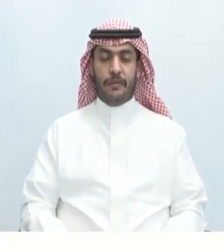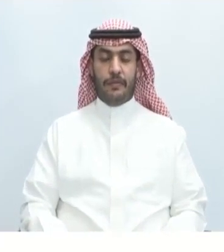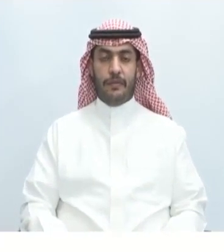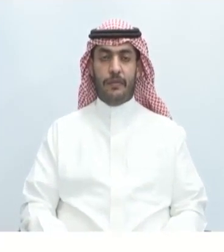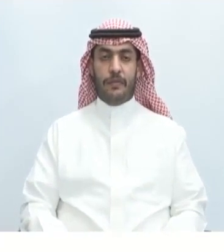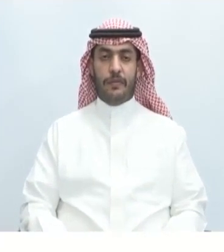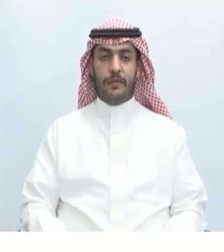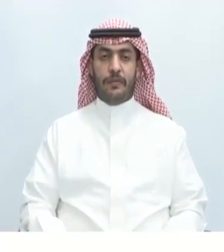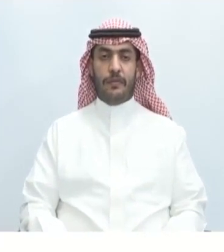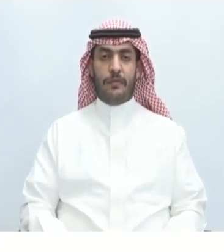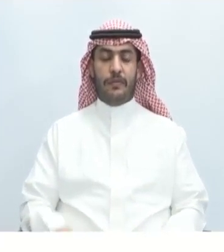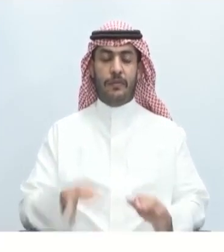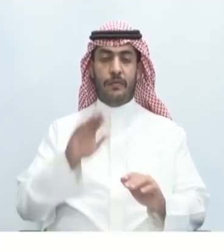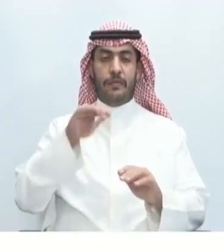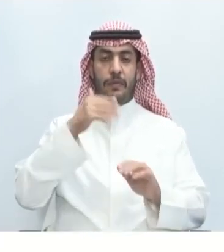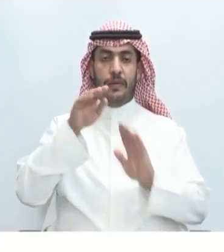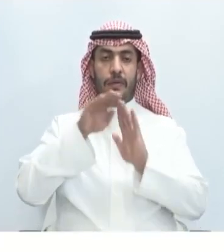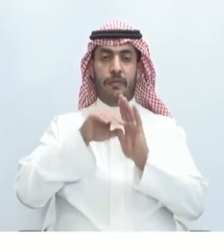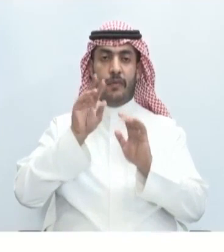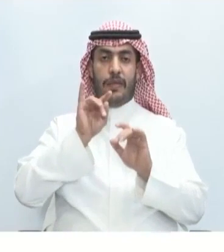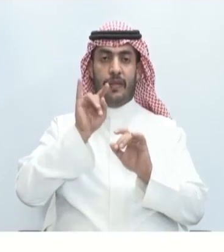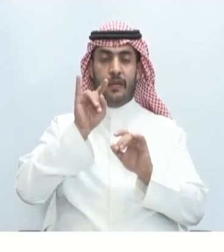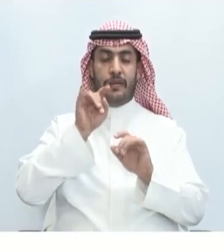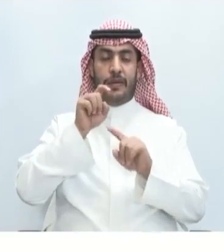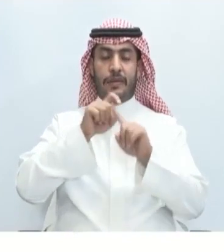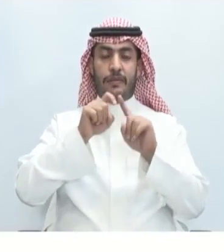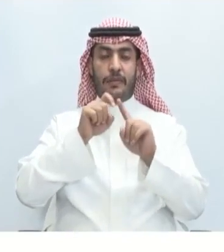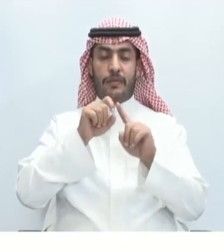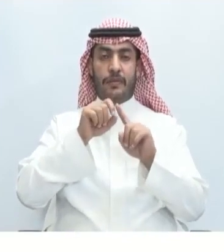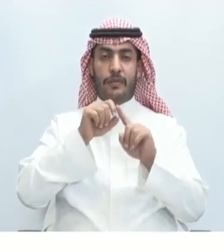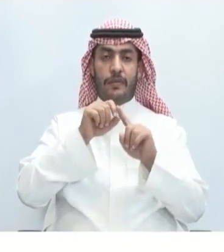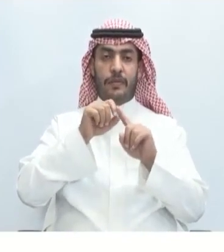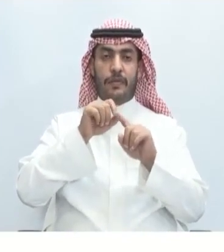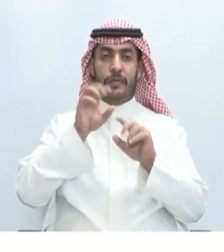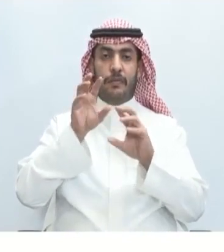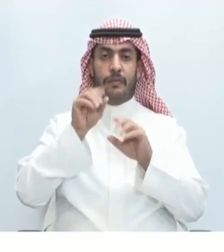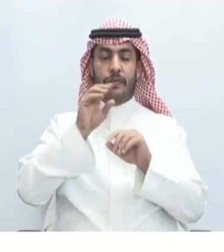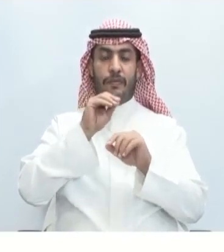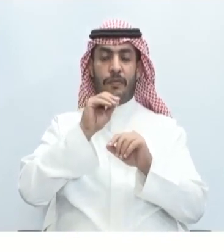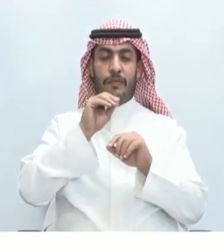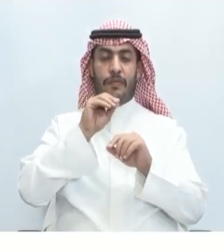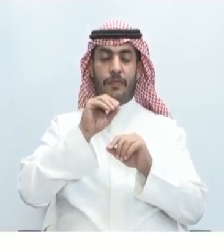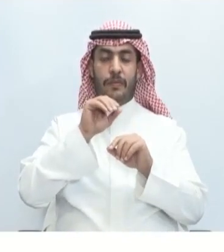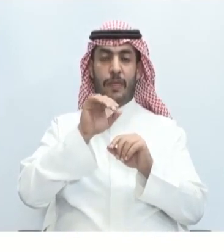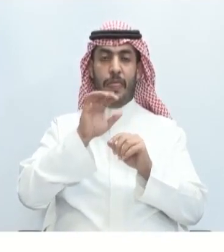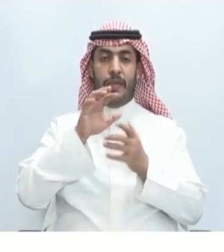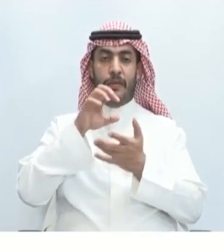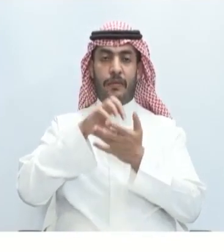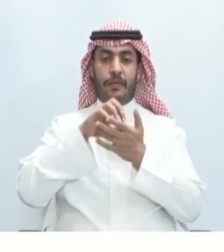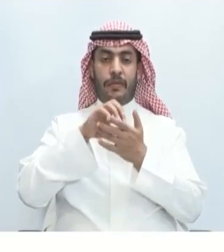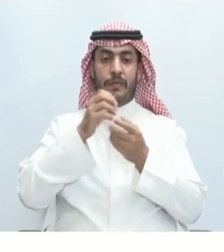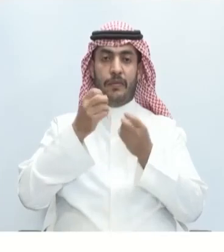قد يكون هنالك استغلال لبعض الطائرات نلاحظ النسبه المئويه في بعض الوجهات